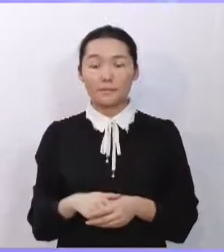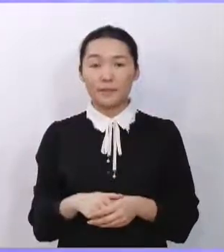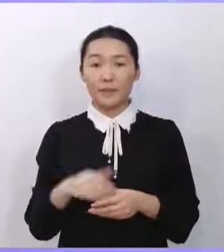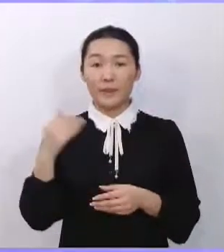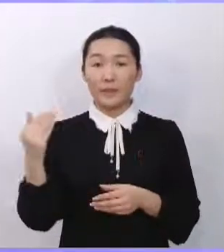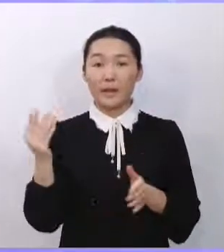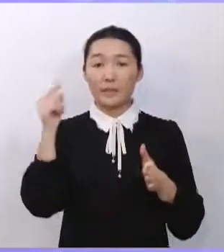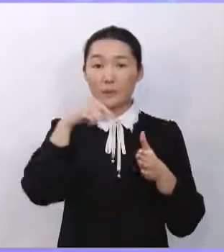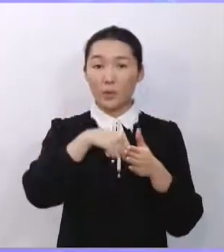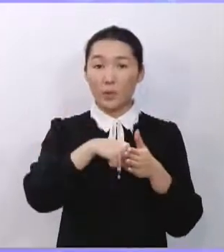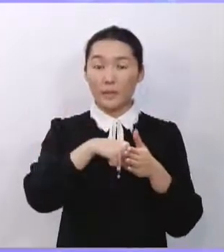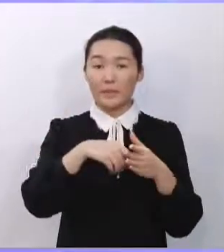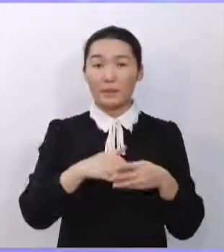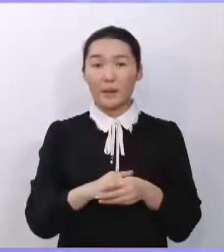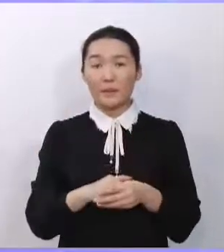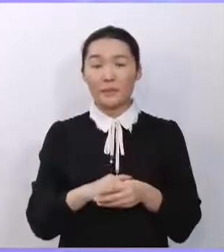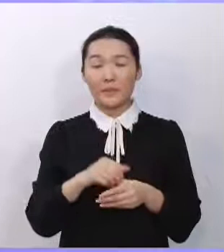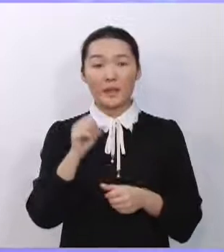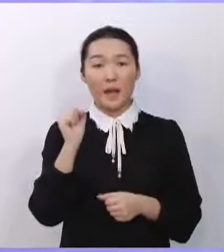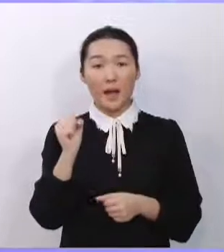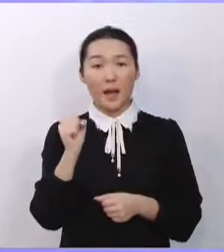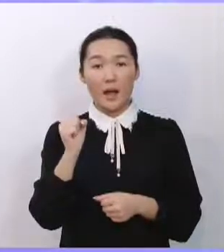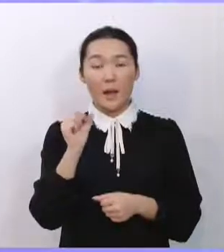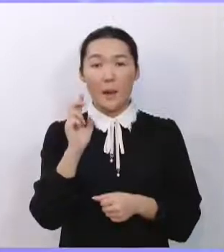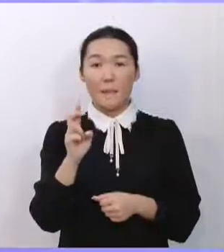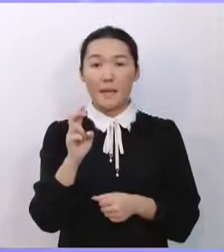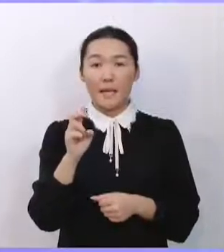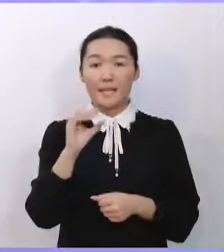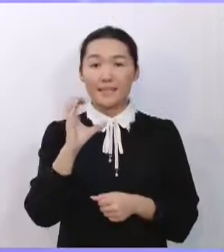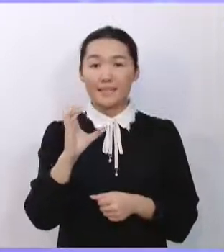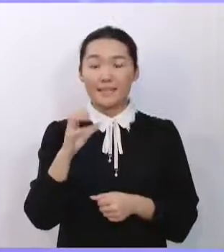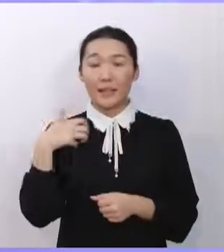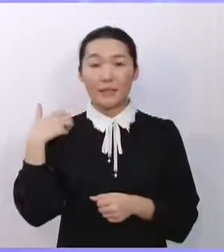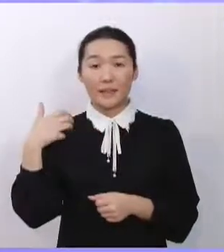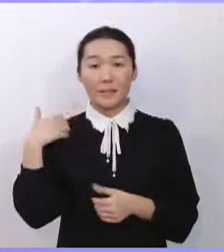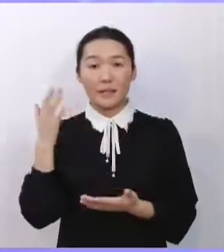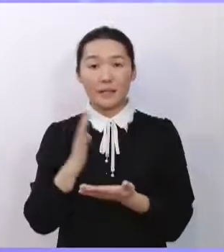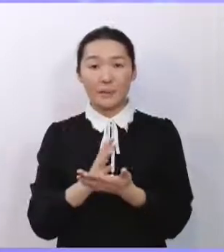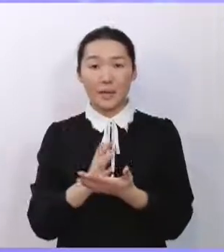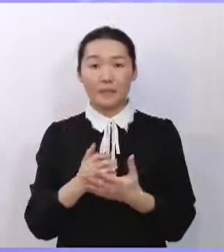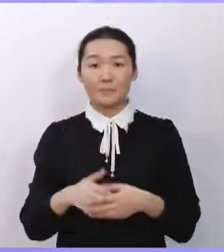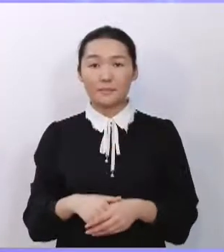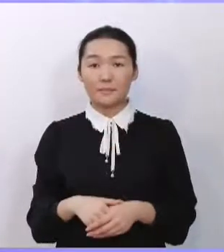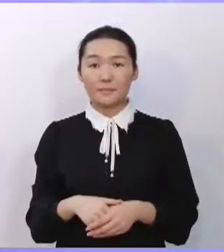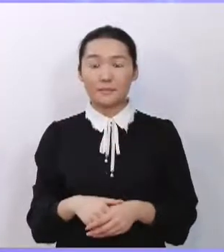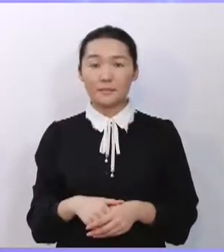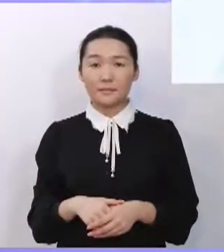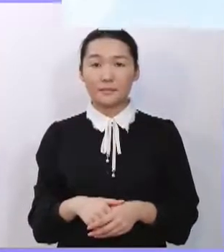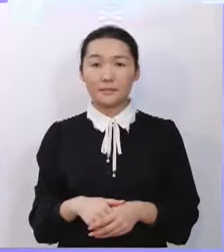Анын курамында А, Б, С витаминдери бар.